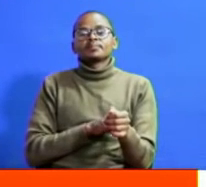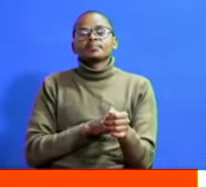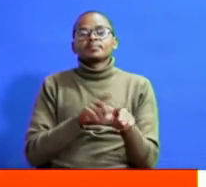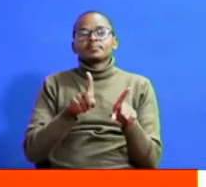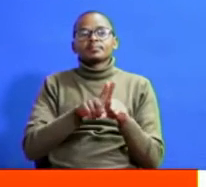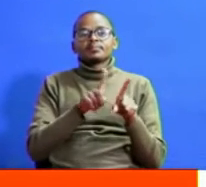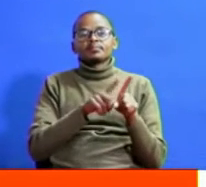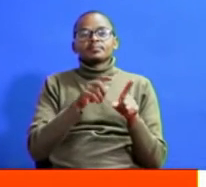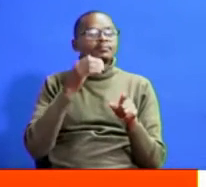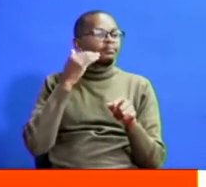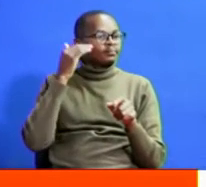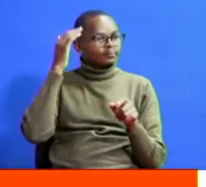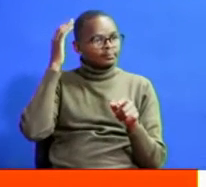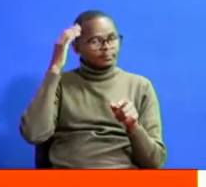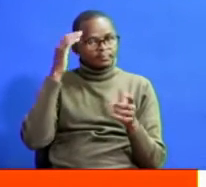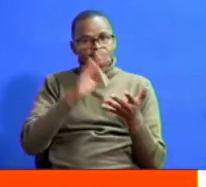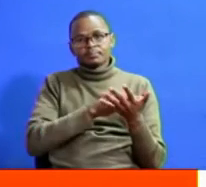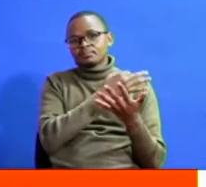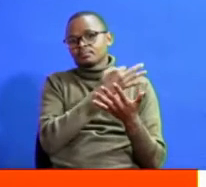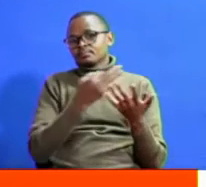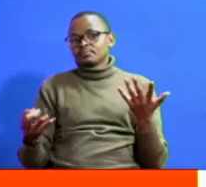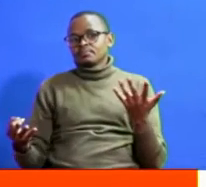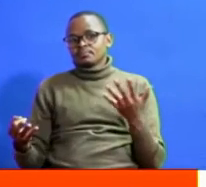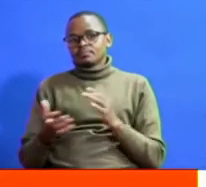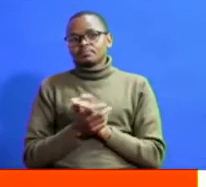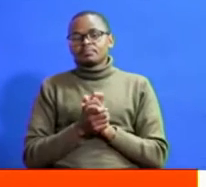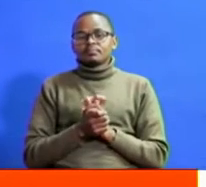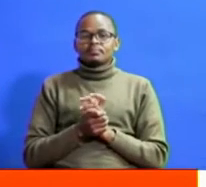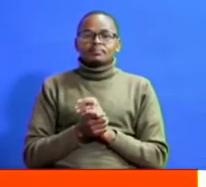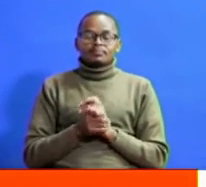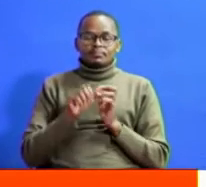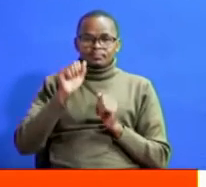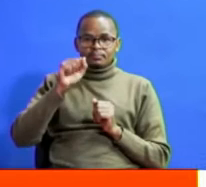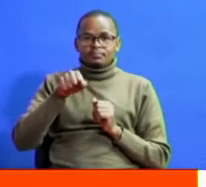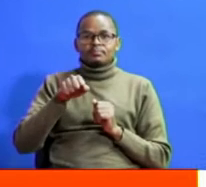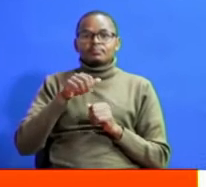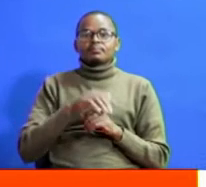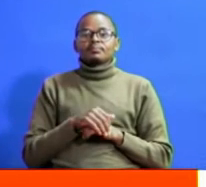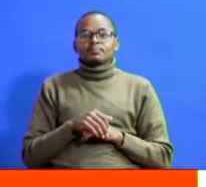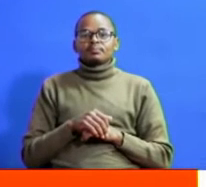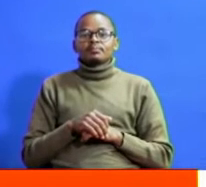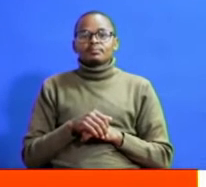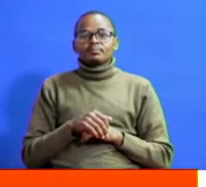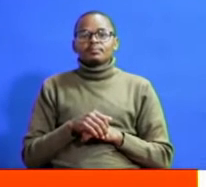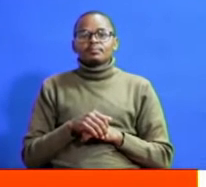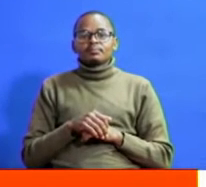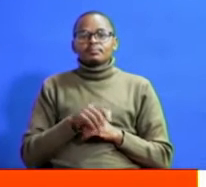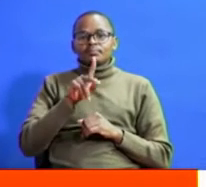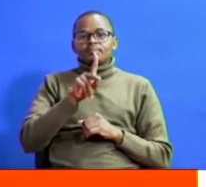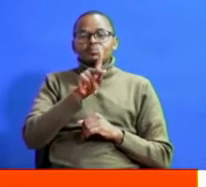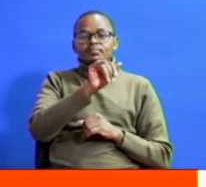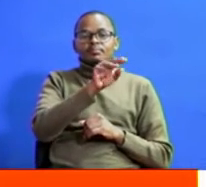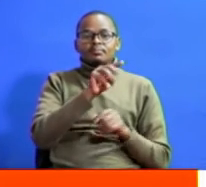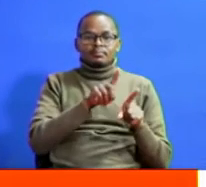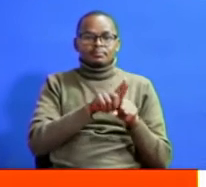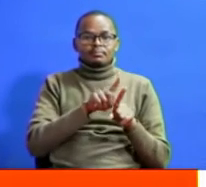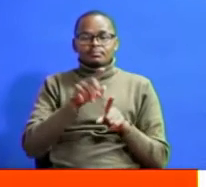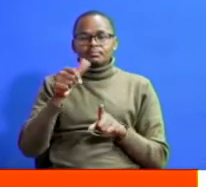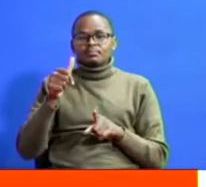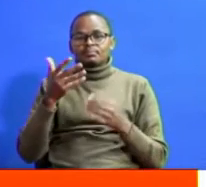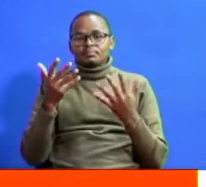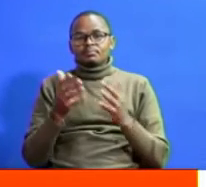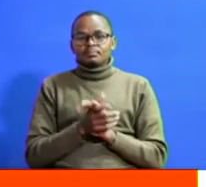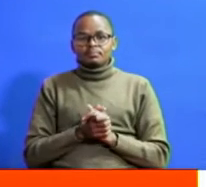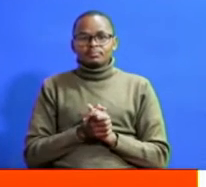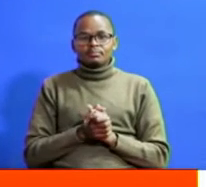kichwa, akanitega chini. Huyo eh, wakanitega chini wakaanza huyo Kim na huyo John site manager.